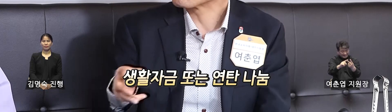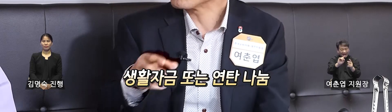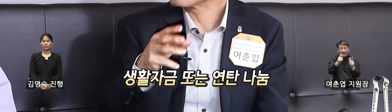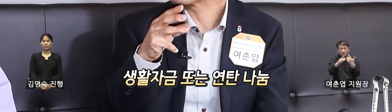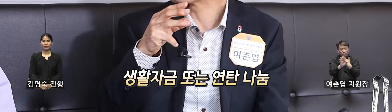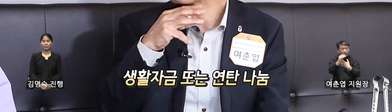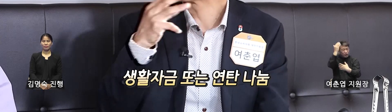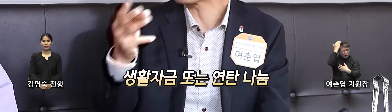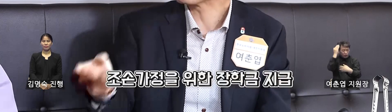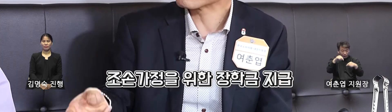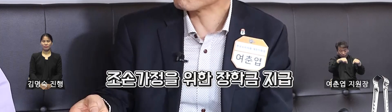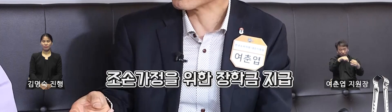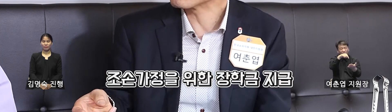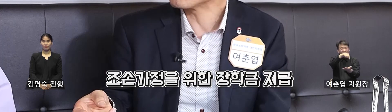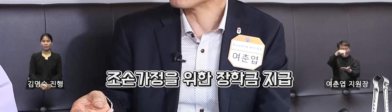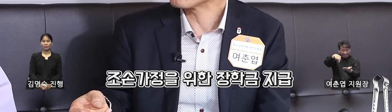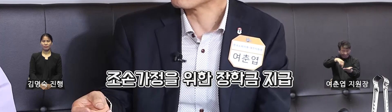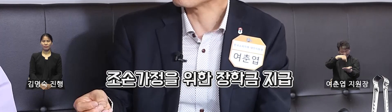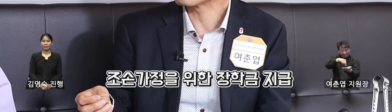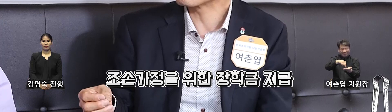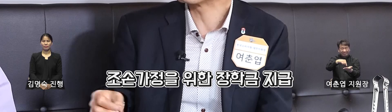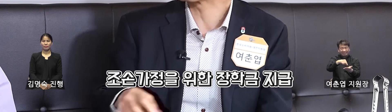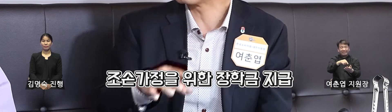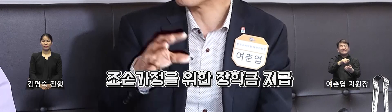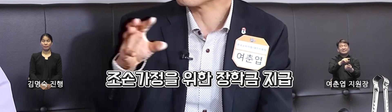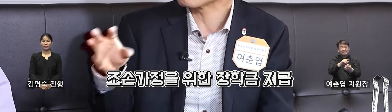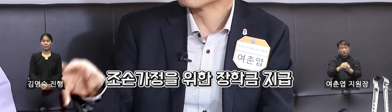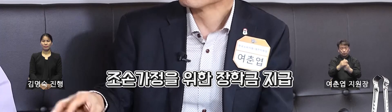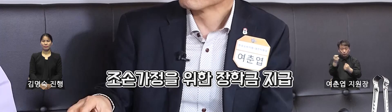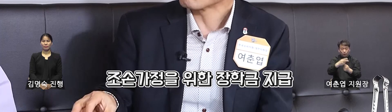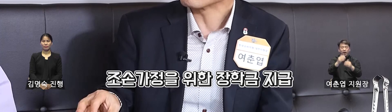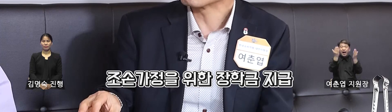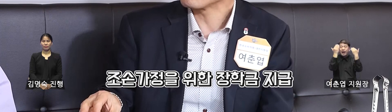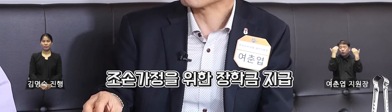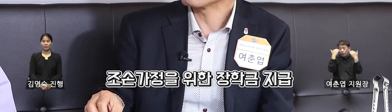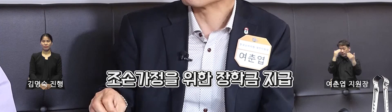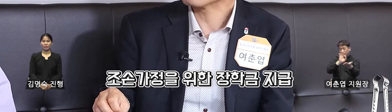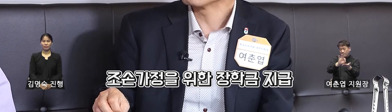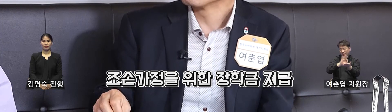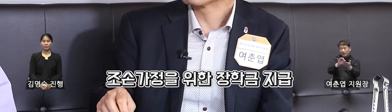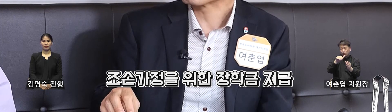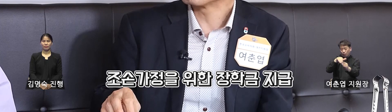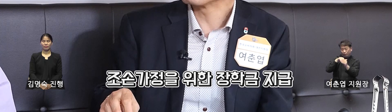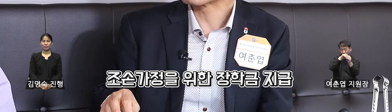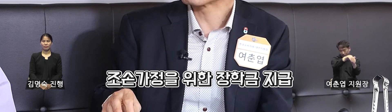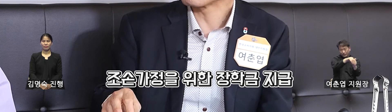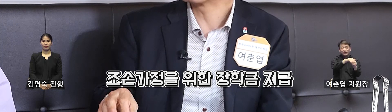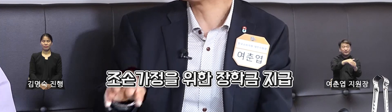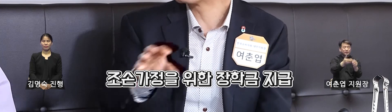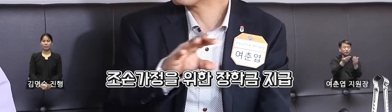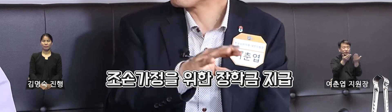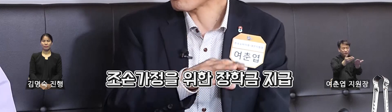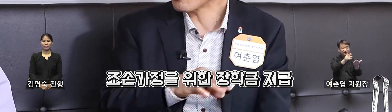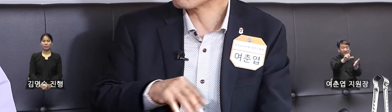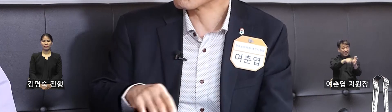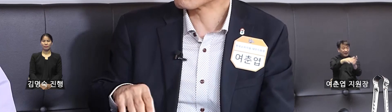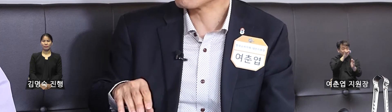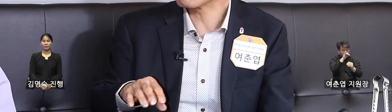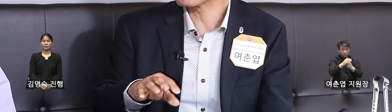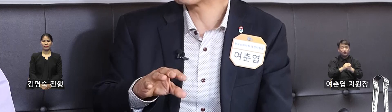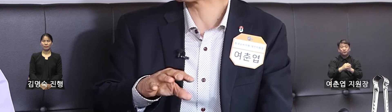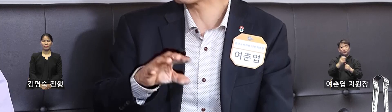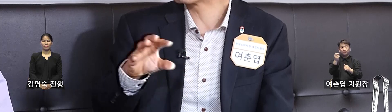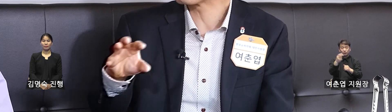또 조손 가정 같은 경우는 장학금이라든지 예, 그런 식으로 많이 활용을 하고 있고요. 또 뭐 대부분 기업이 다